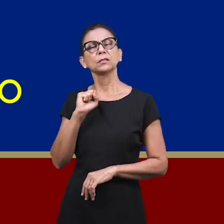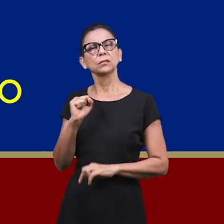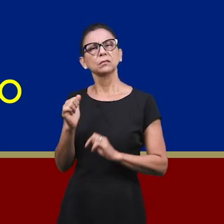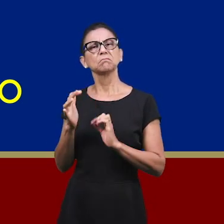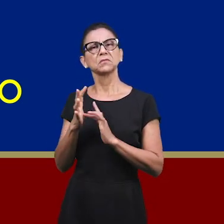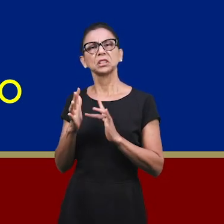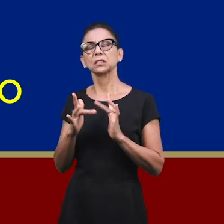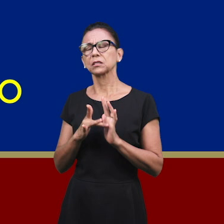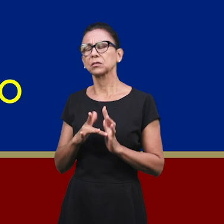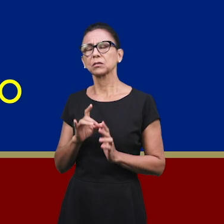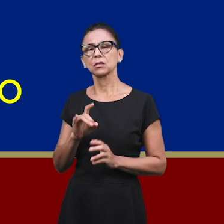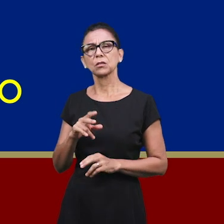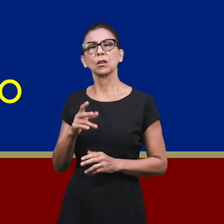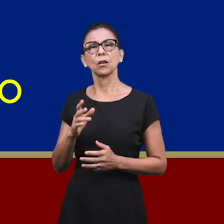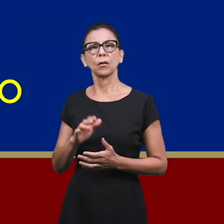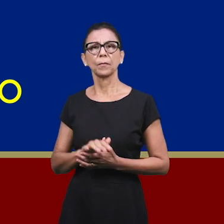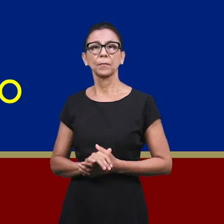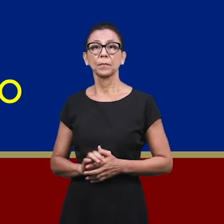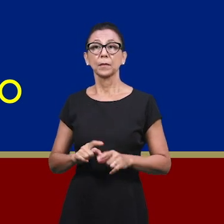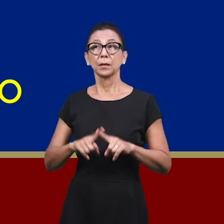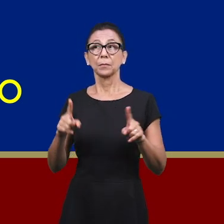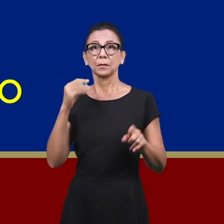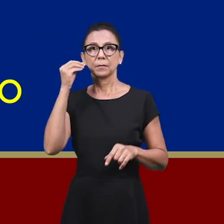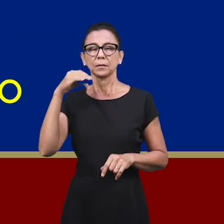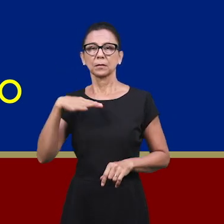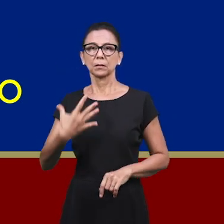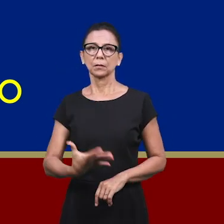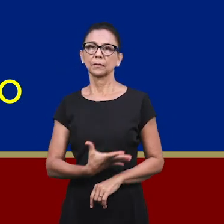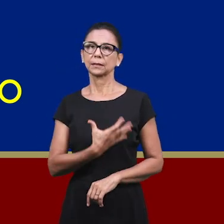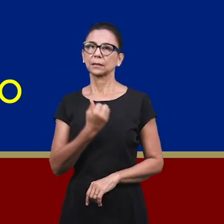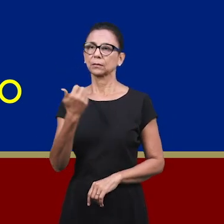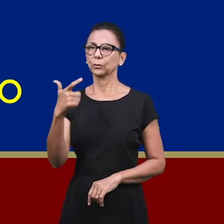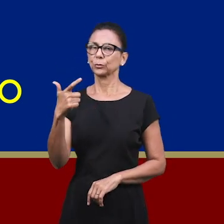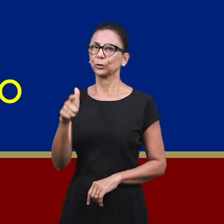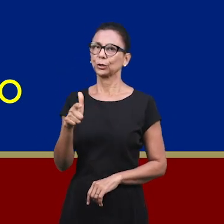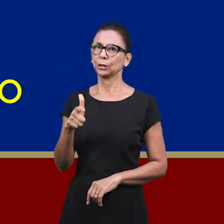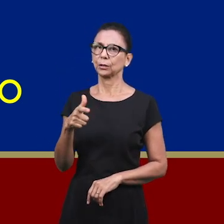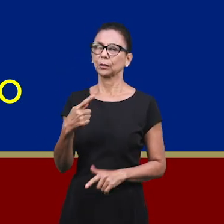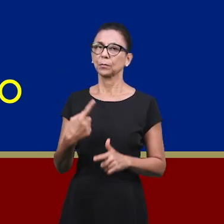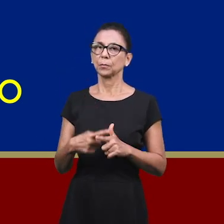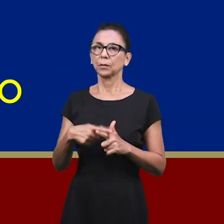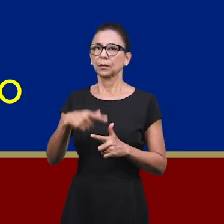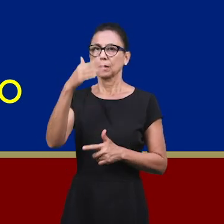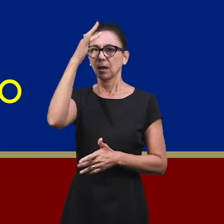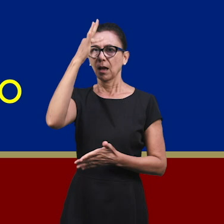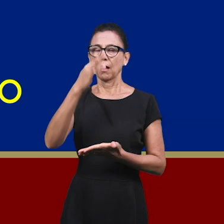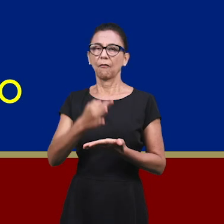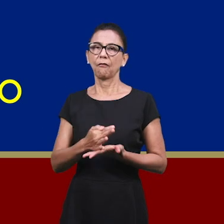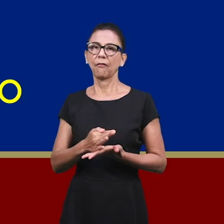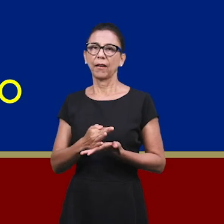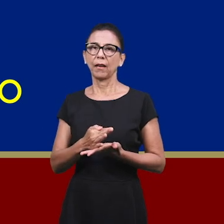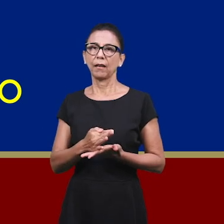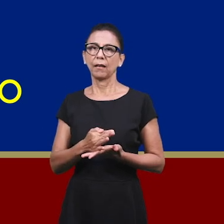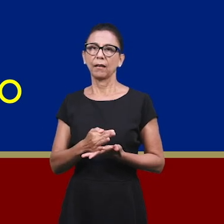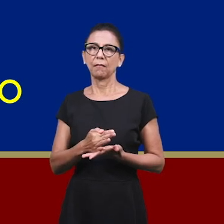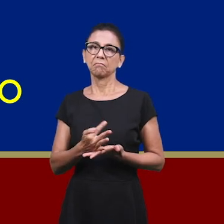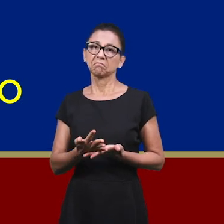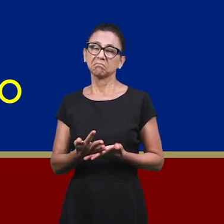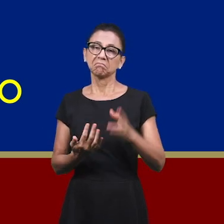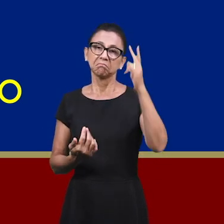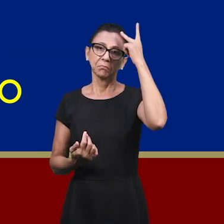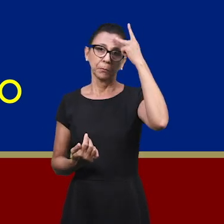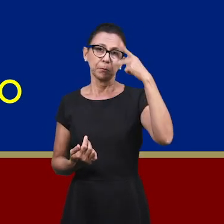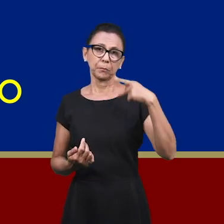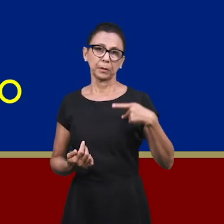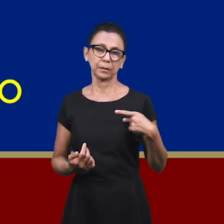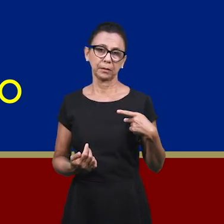salut, car sa foi était affermie sur ce qui était rationnel, mais